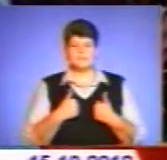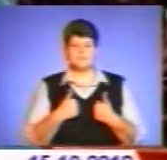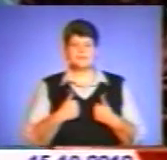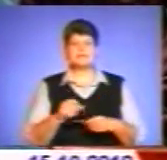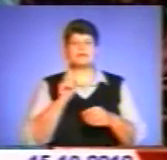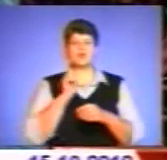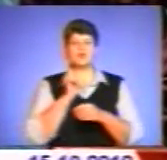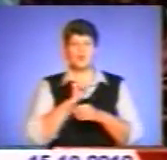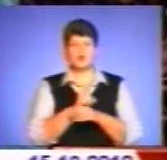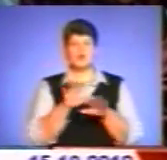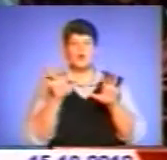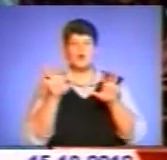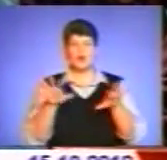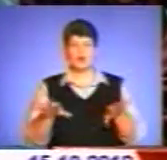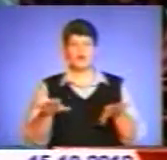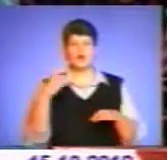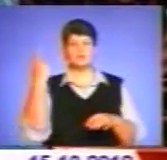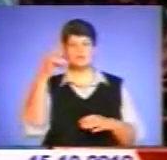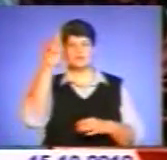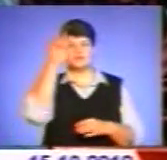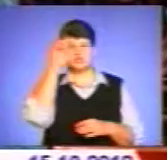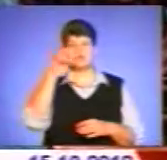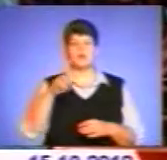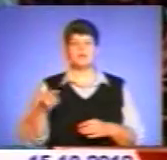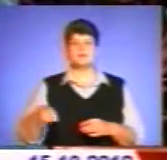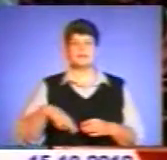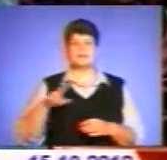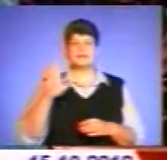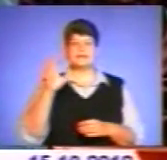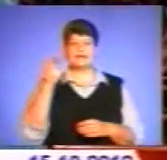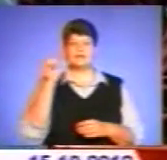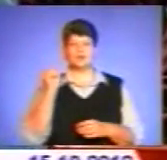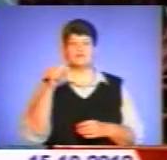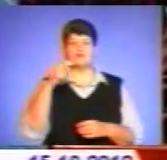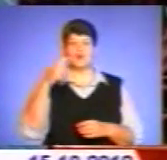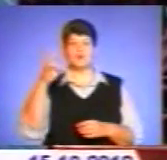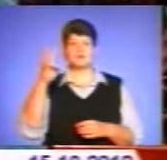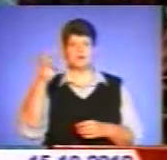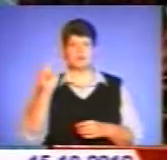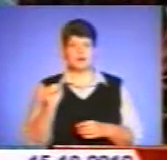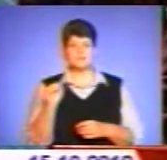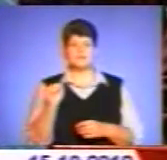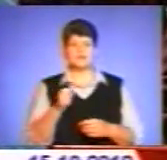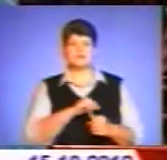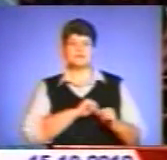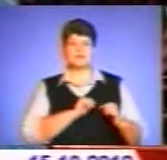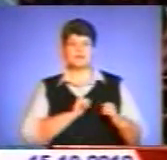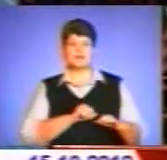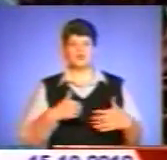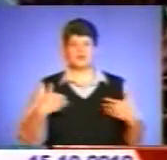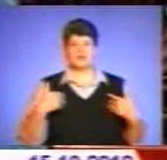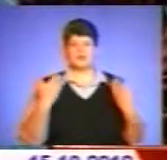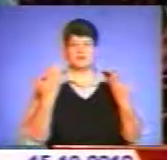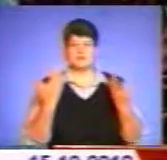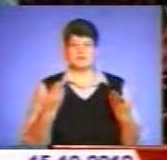дорученням голови обласної державної адміністрації Валентина Антоновича Хоптяна сердечно привітати вас на